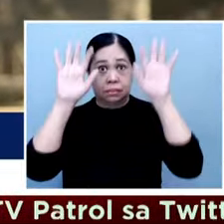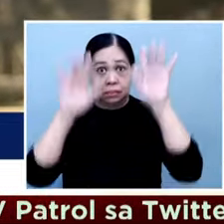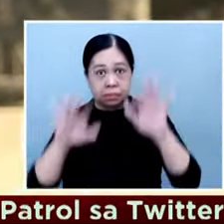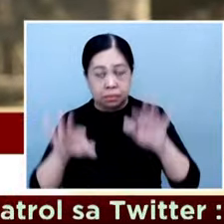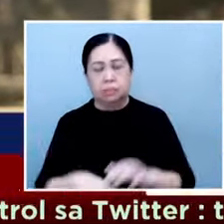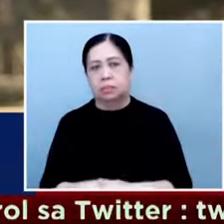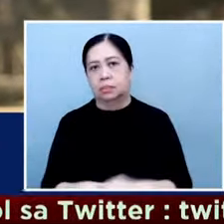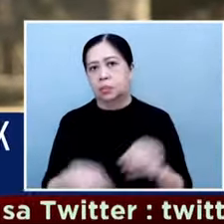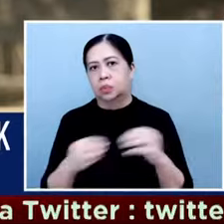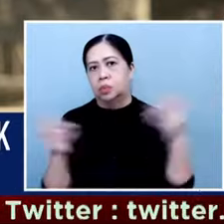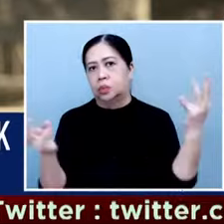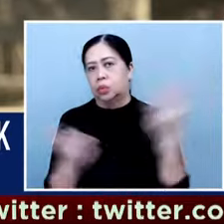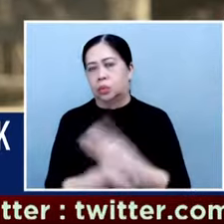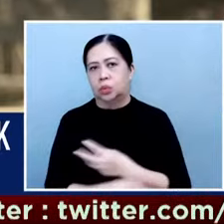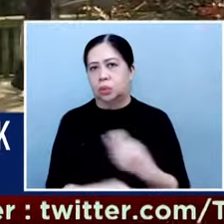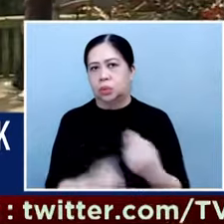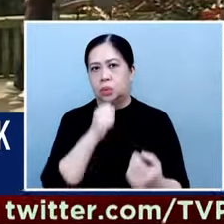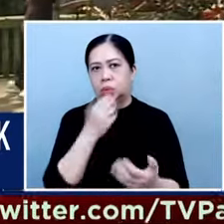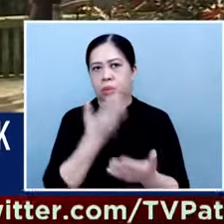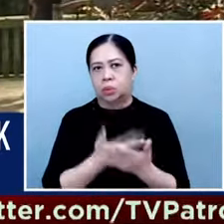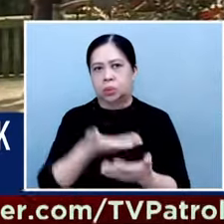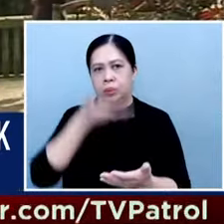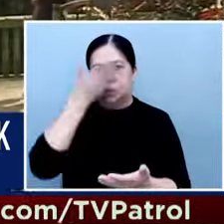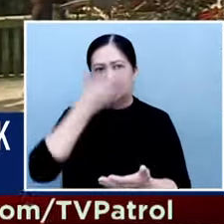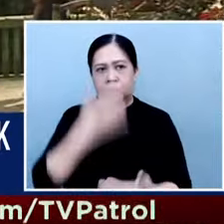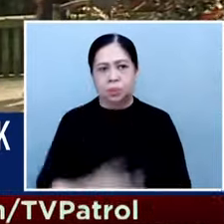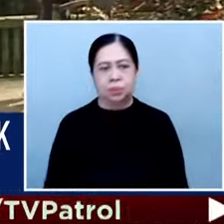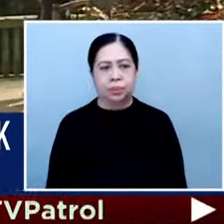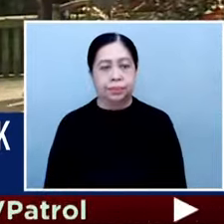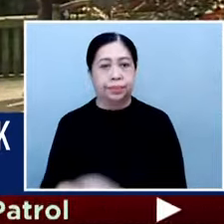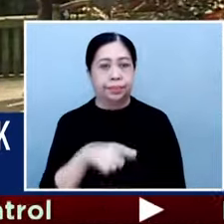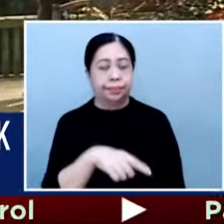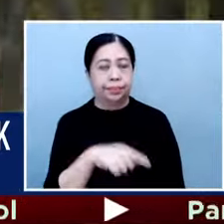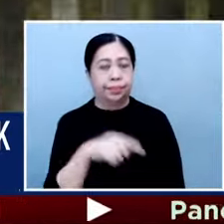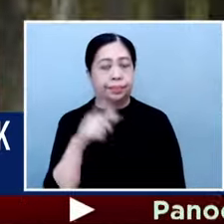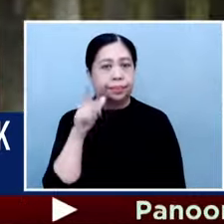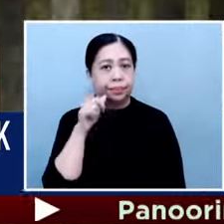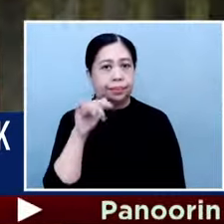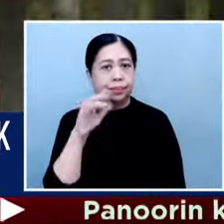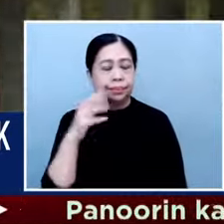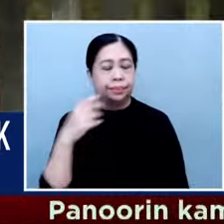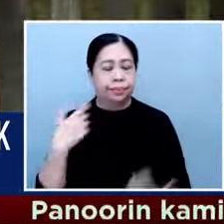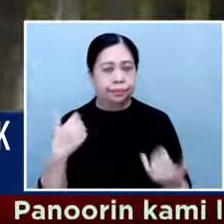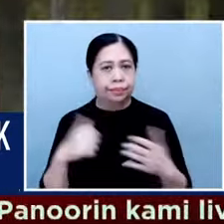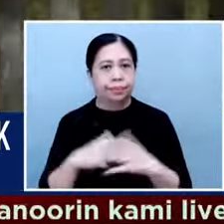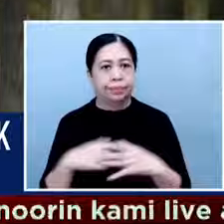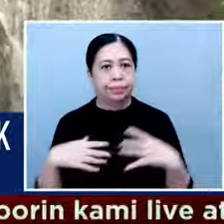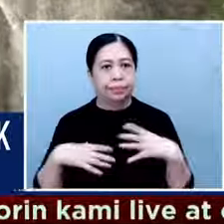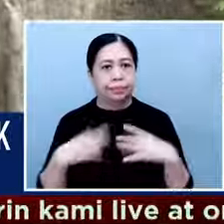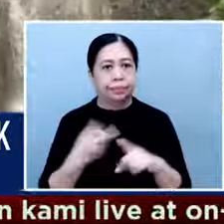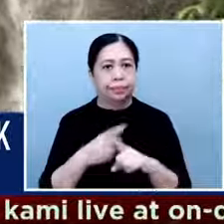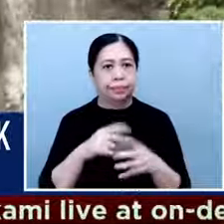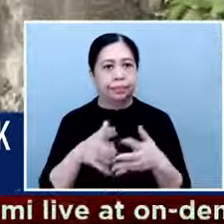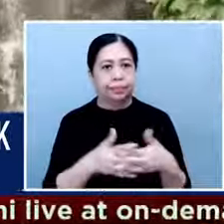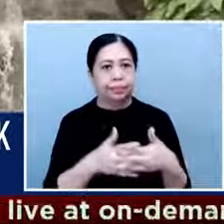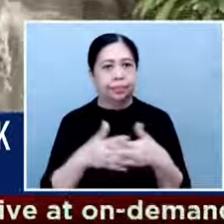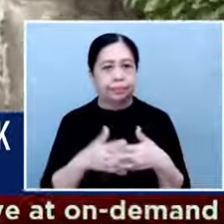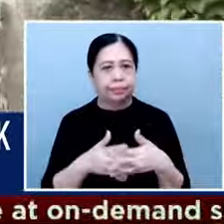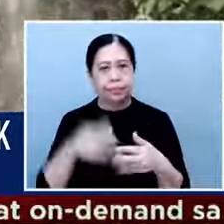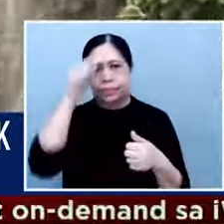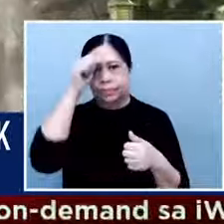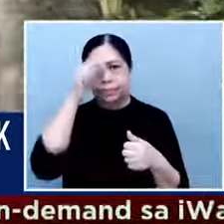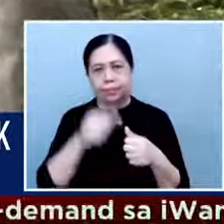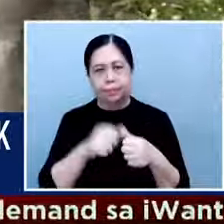medyo di po maganda sa ilong amoy po eh. Si Aling Bima nakabakasyon ngayon sa Pilipinas mula Amerika. Naalala rin niya